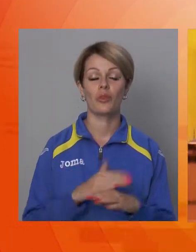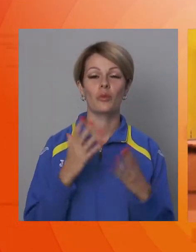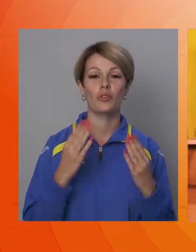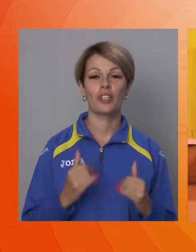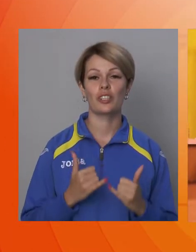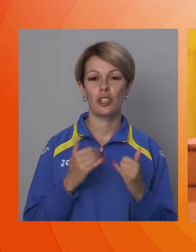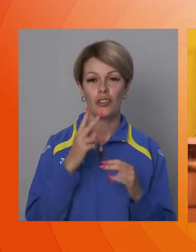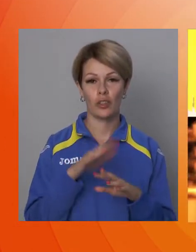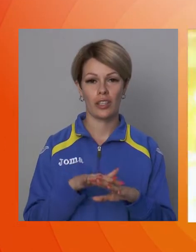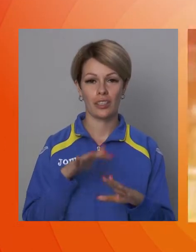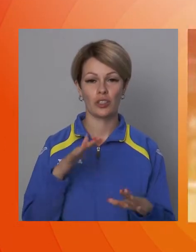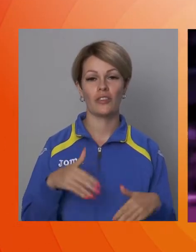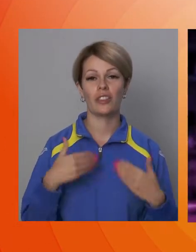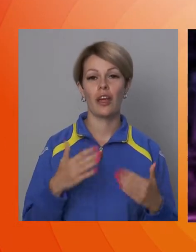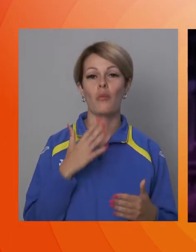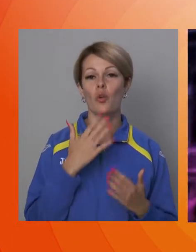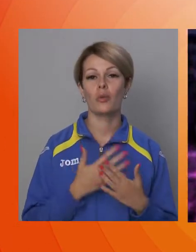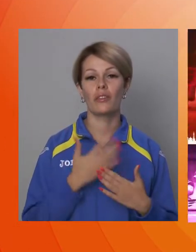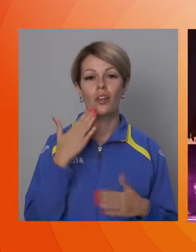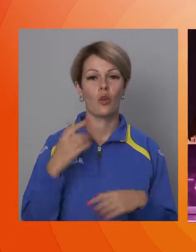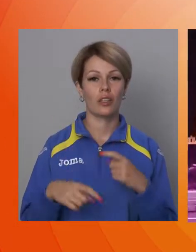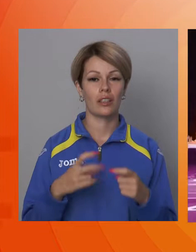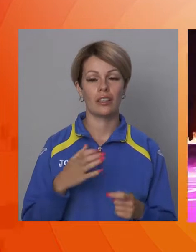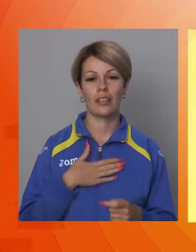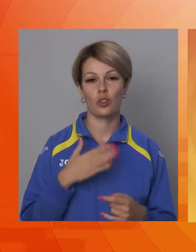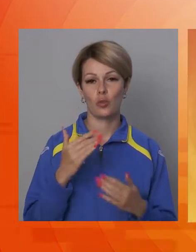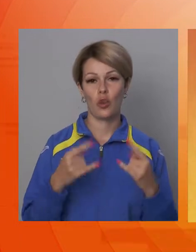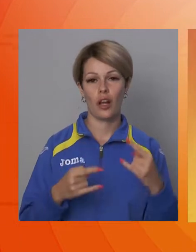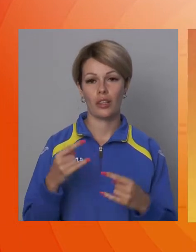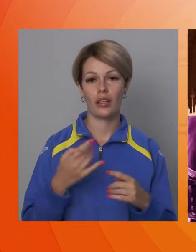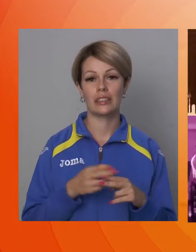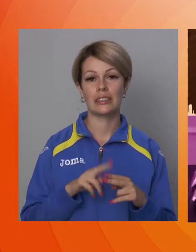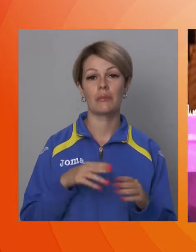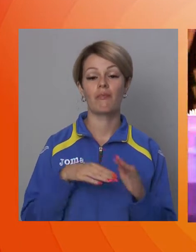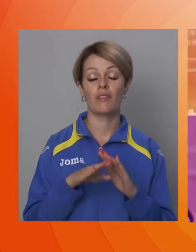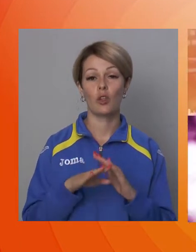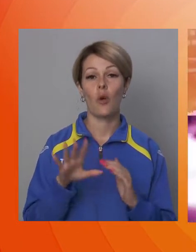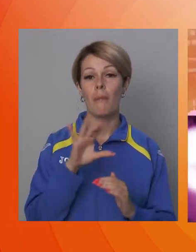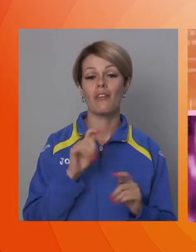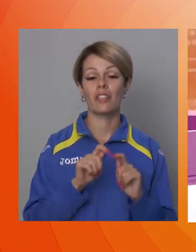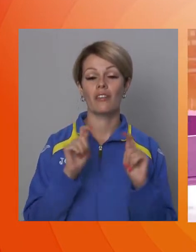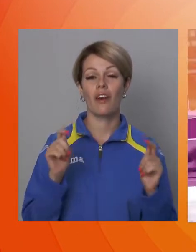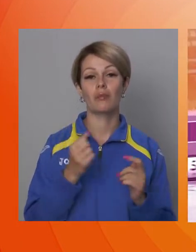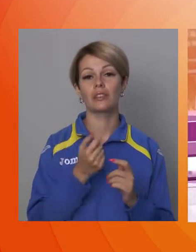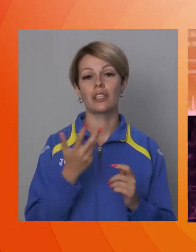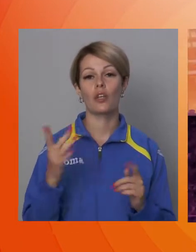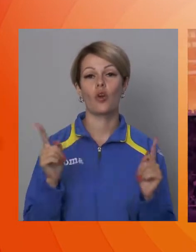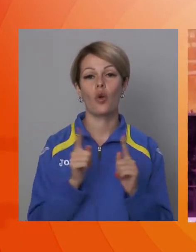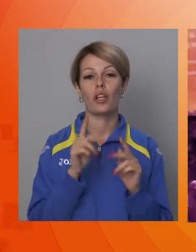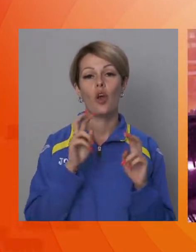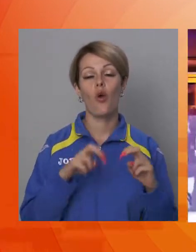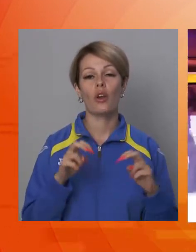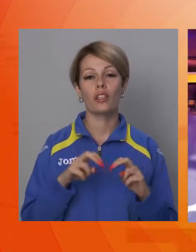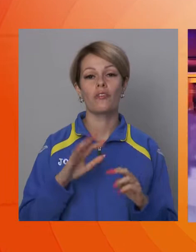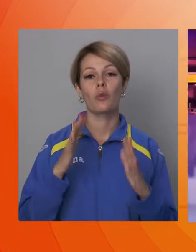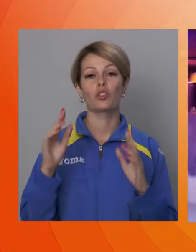Доброго дня, шановні глядачі! Вітаємо любителів легкої атлетики на нашому каналі. Цим відео ми відкриваємо серію коротких оглядів подій